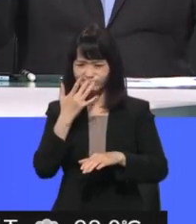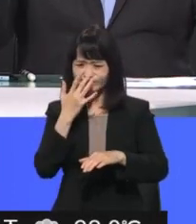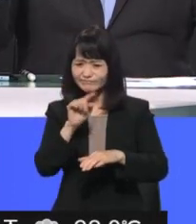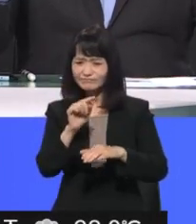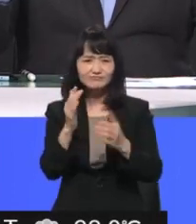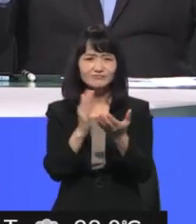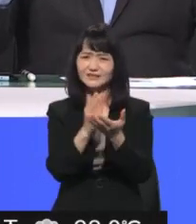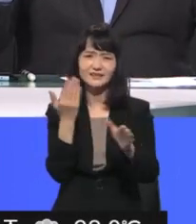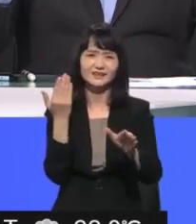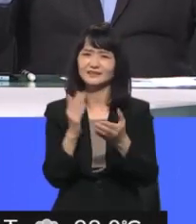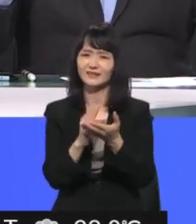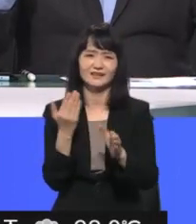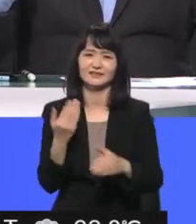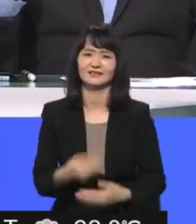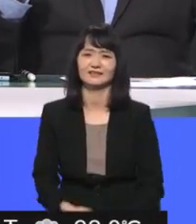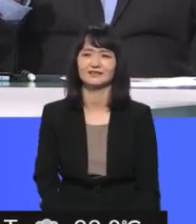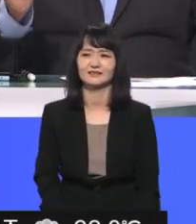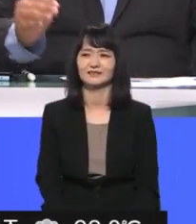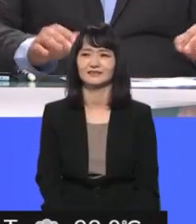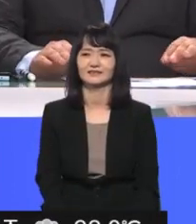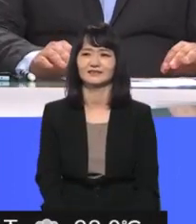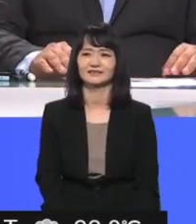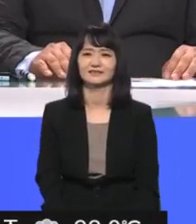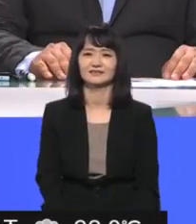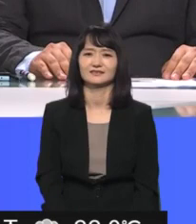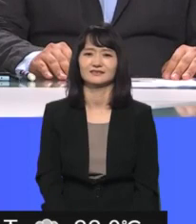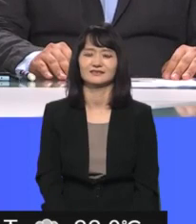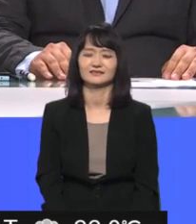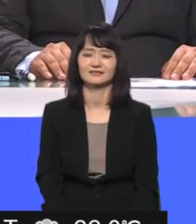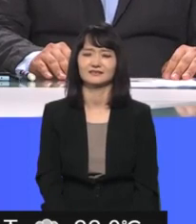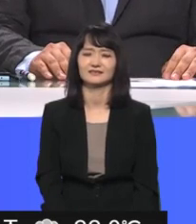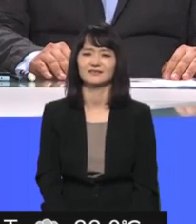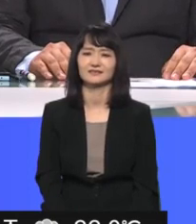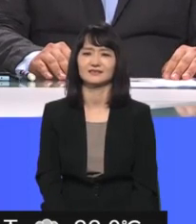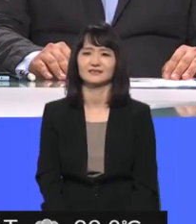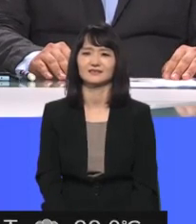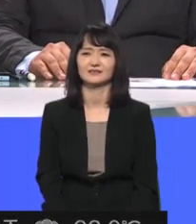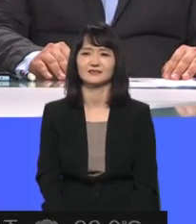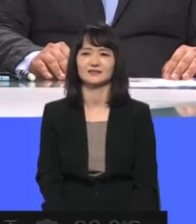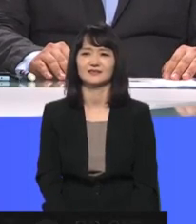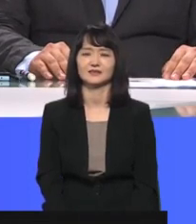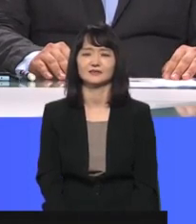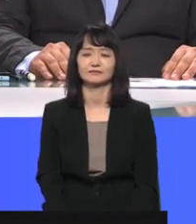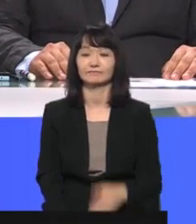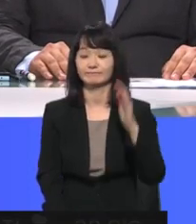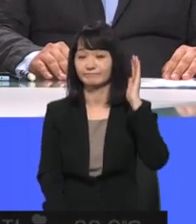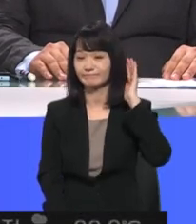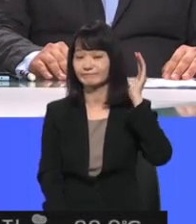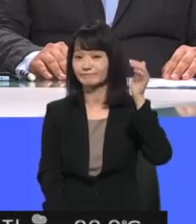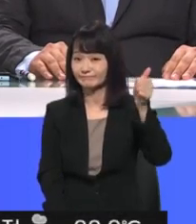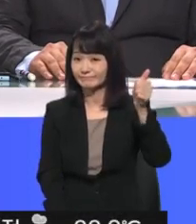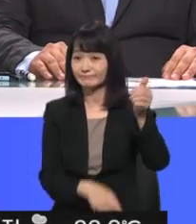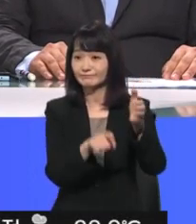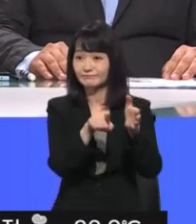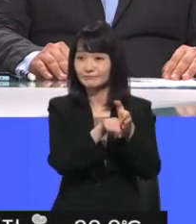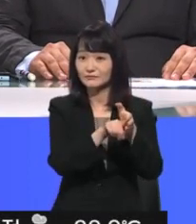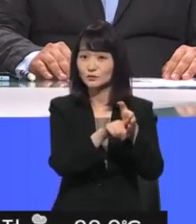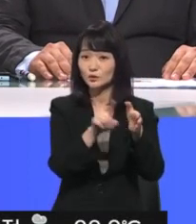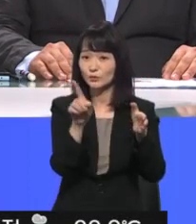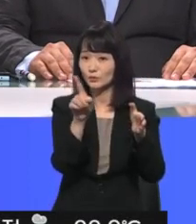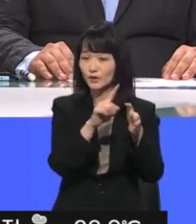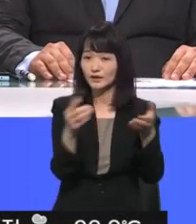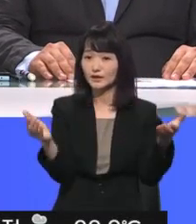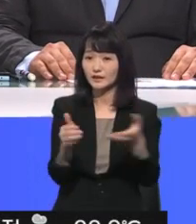가끔 이 너무 많이 들어가나요 상이라 라니까 생각한 생략을 자국에는 제가 이제 대통령이 믿고 뭔가 일을 맡길 수 있는